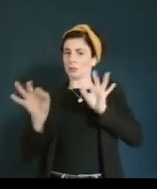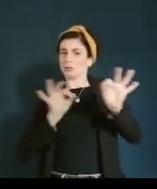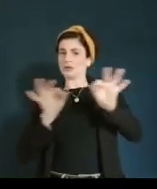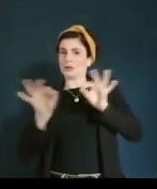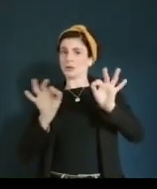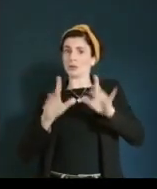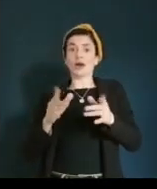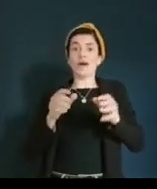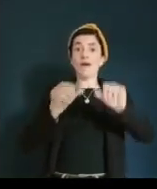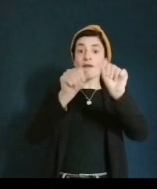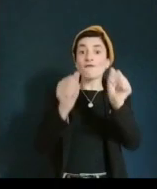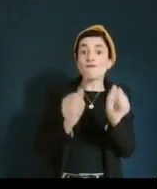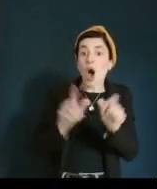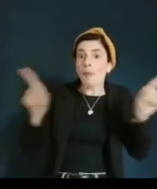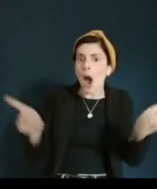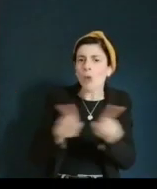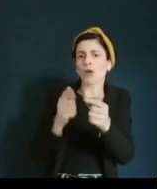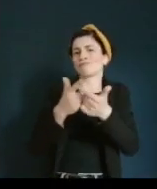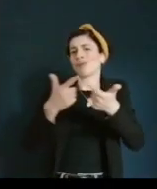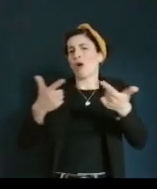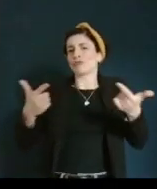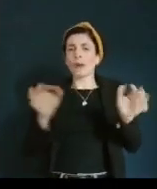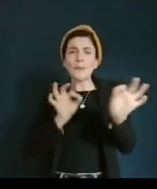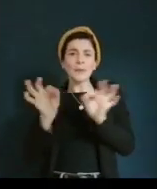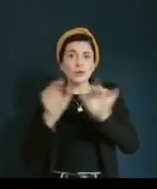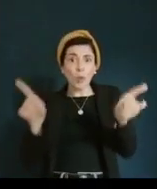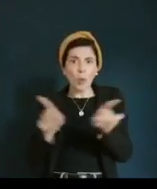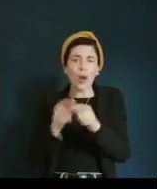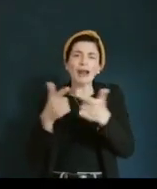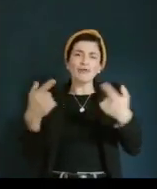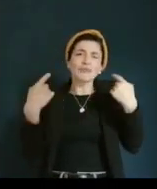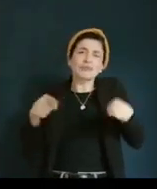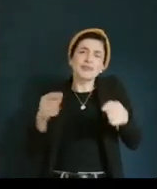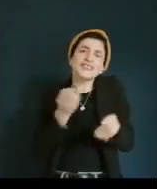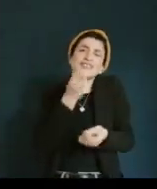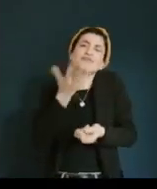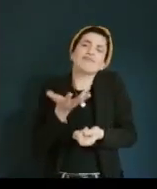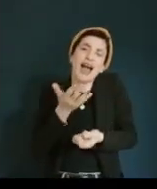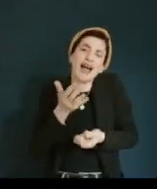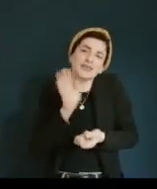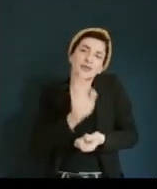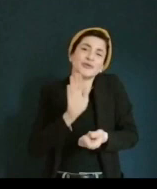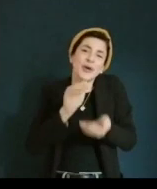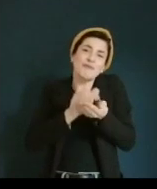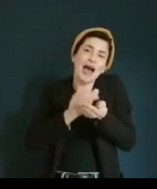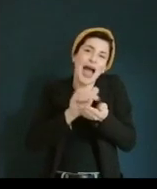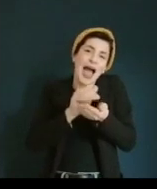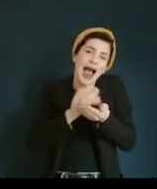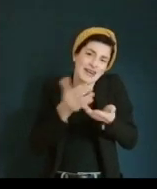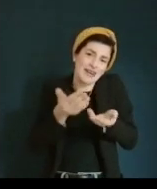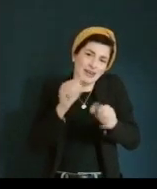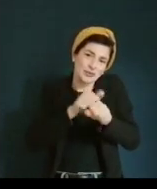Ecco, li ho più o meno divisi a occhio, poco importa che non verranno tutti alla stessa dimensione, è la cosa carina anche dei pani